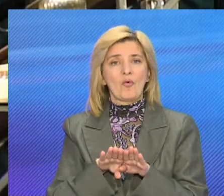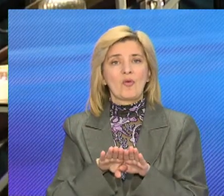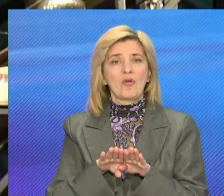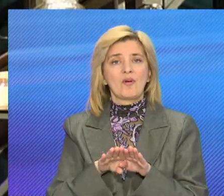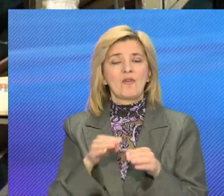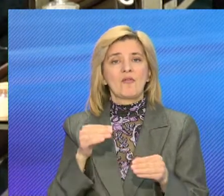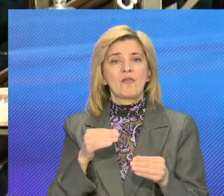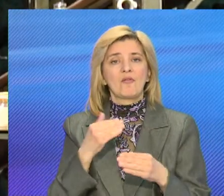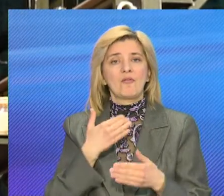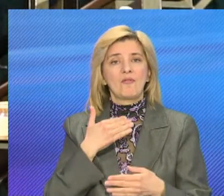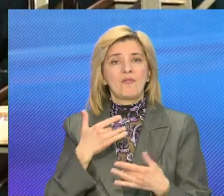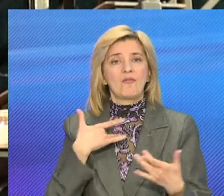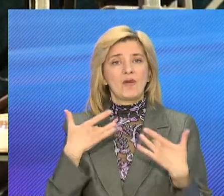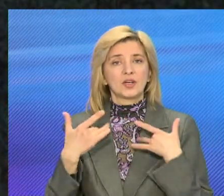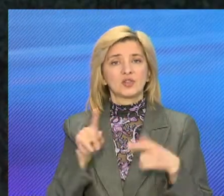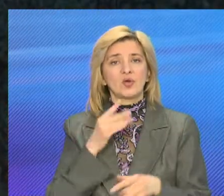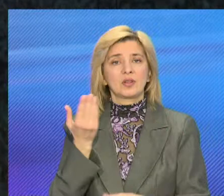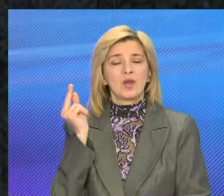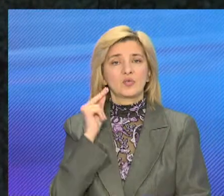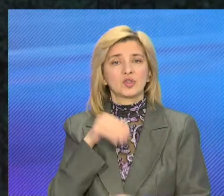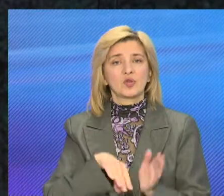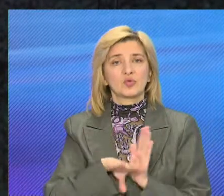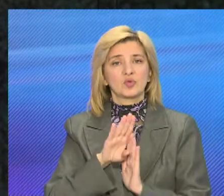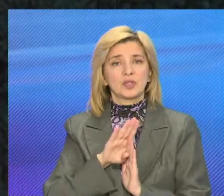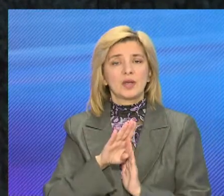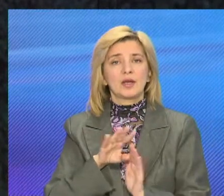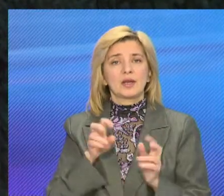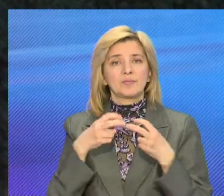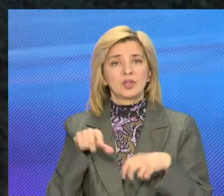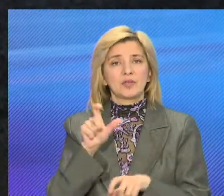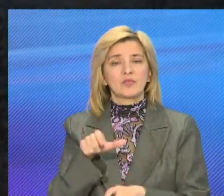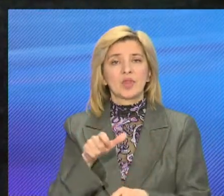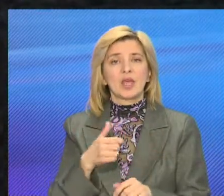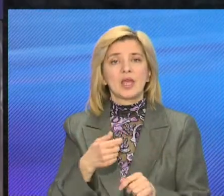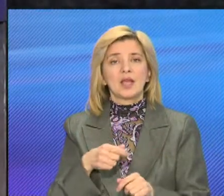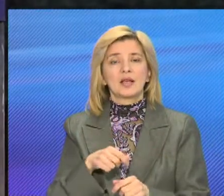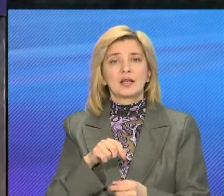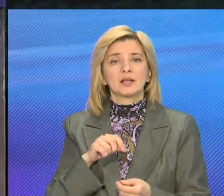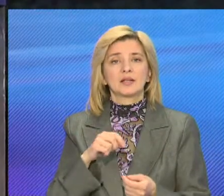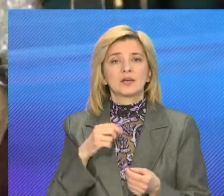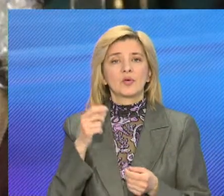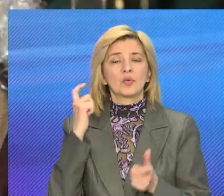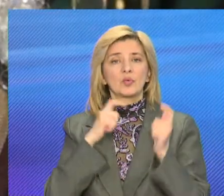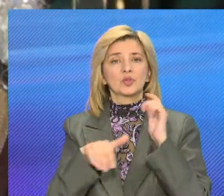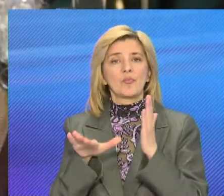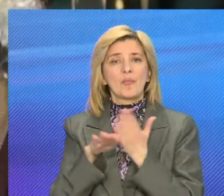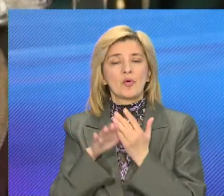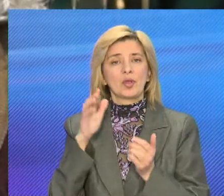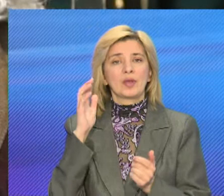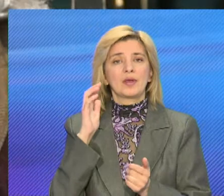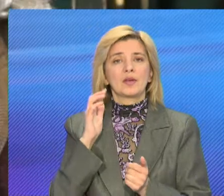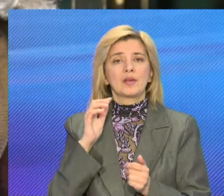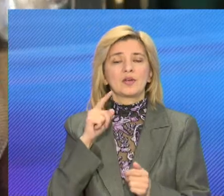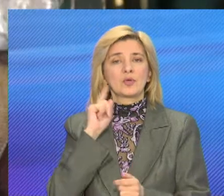они научатся лучше разбираться в людях. Стислый курс психологической допомоги юным девам те, что будет, коли слепо притрымливаться